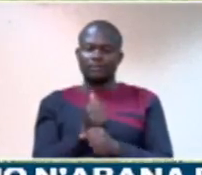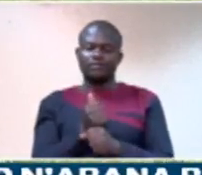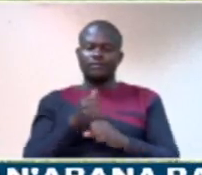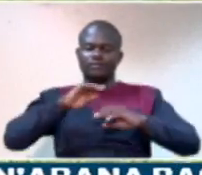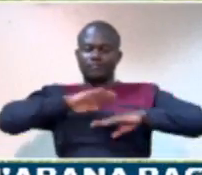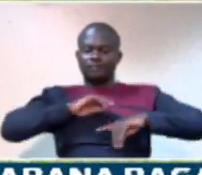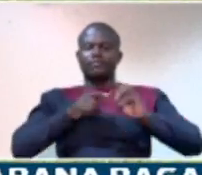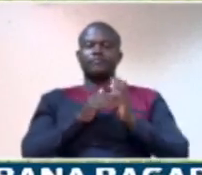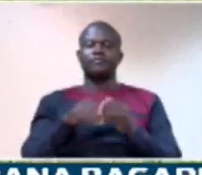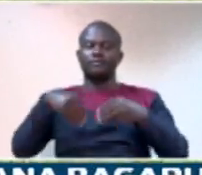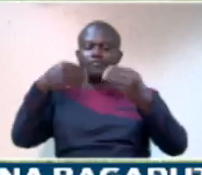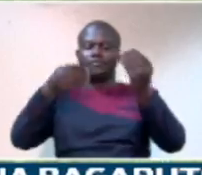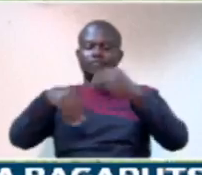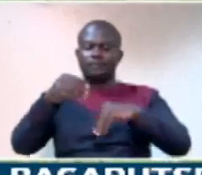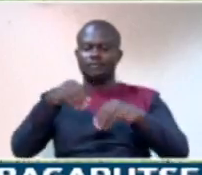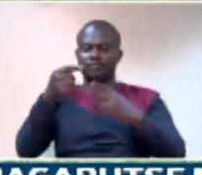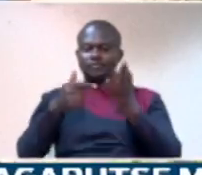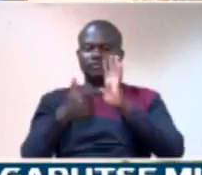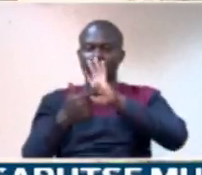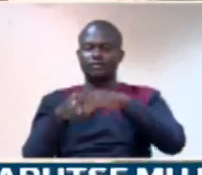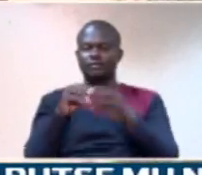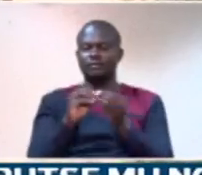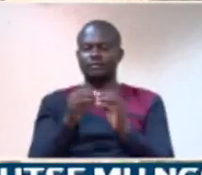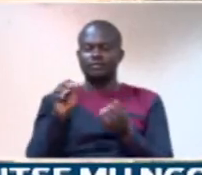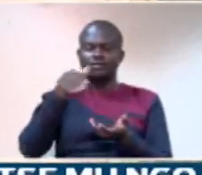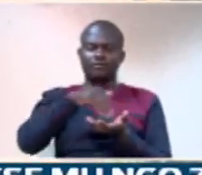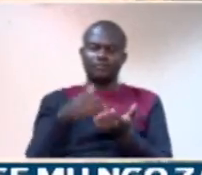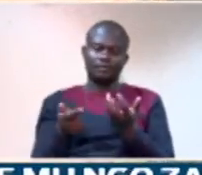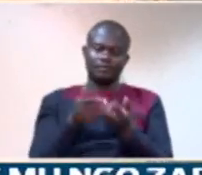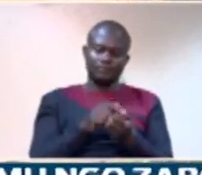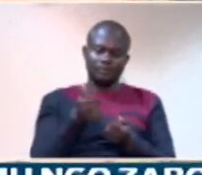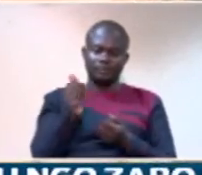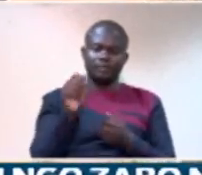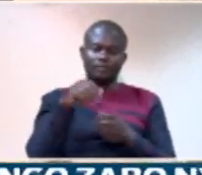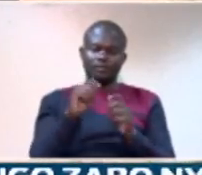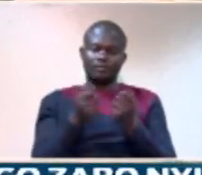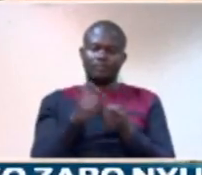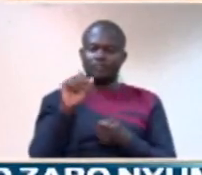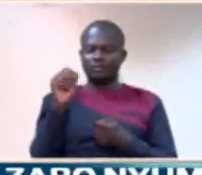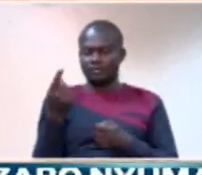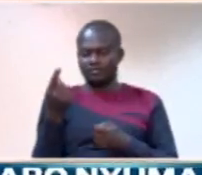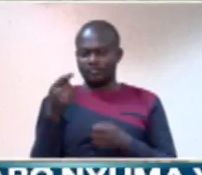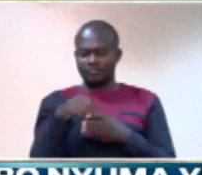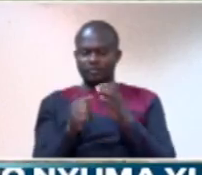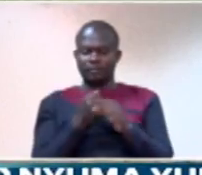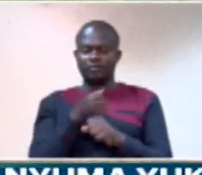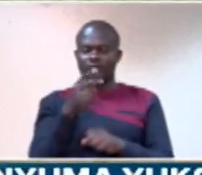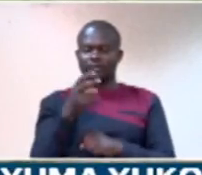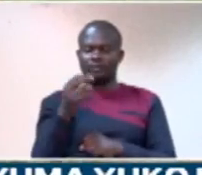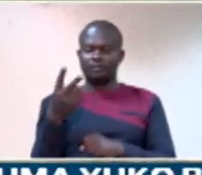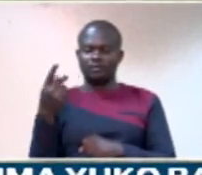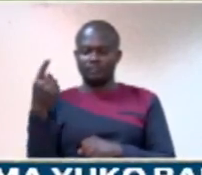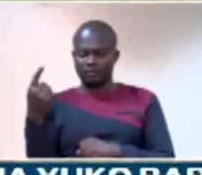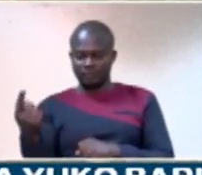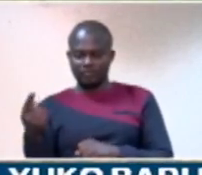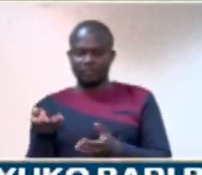arihaza ndetse asagurira n'isoko. Ibi binagaragarira mu mibare y'ikigo cy'ibarurishamibare, aho mu gihembwe cya mbere cy'uyu mwaka 2021